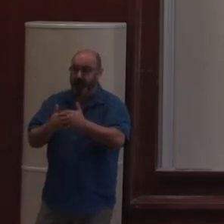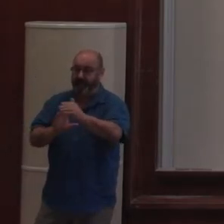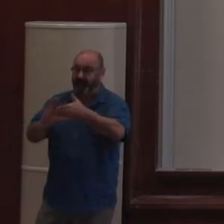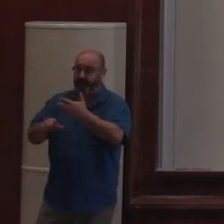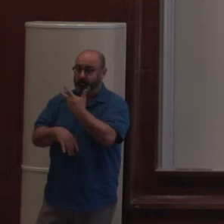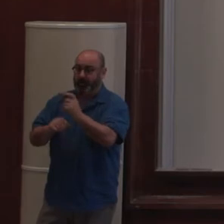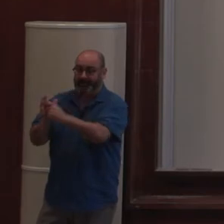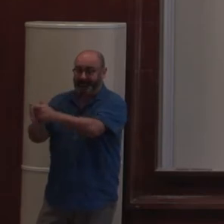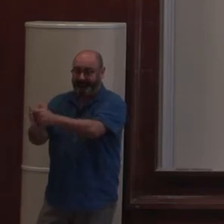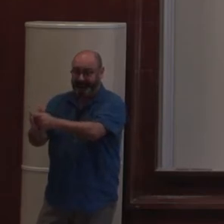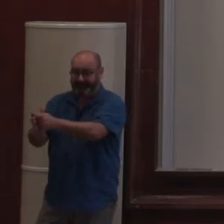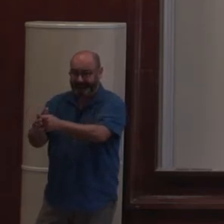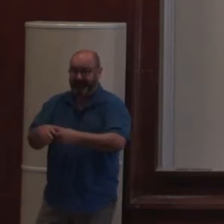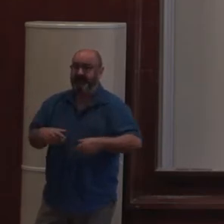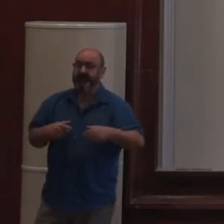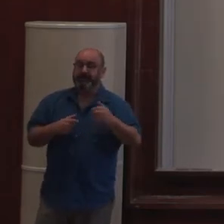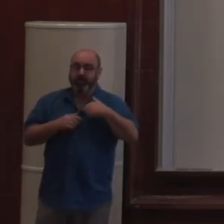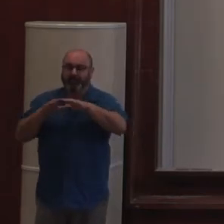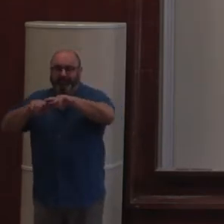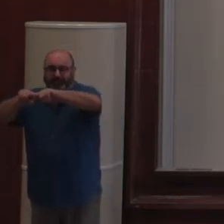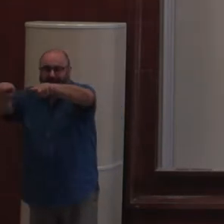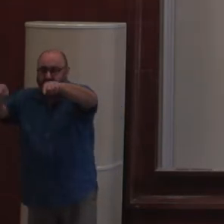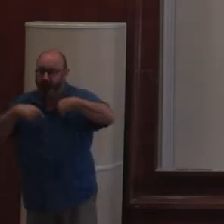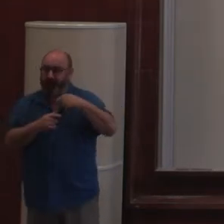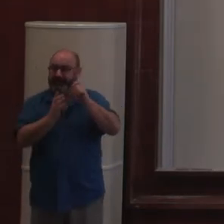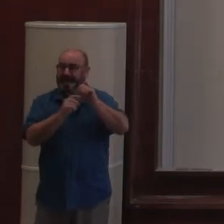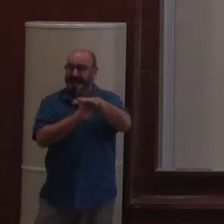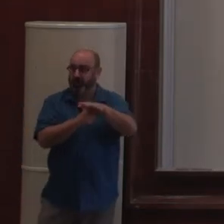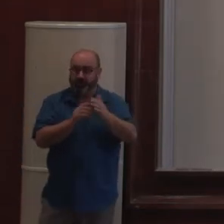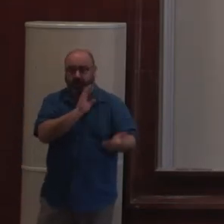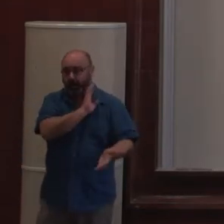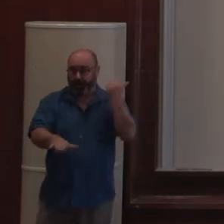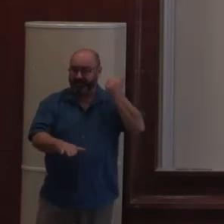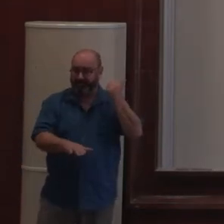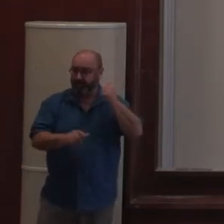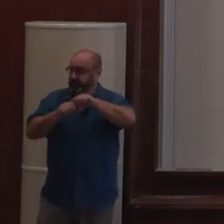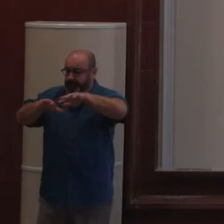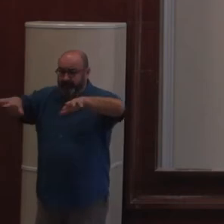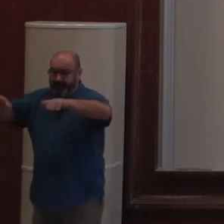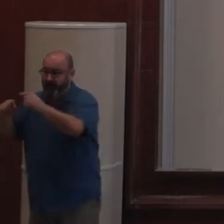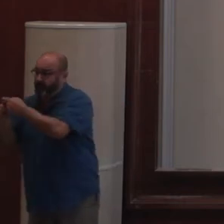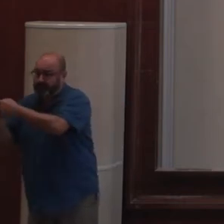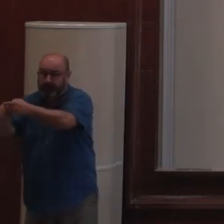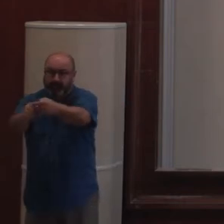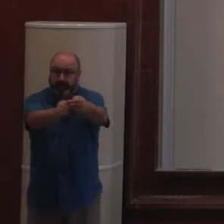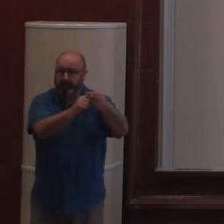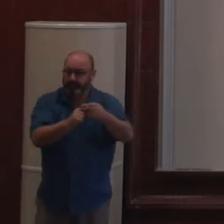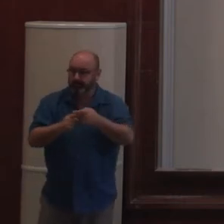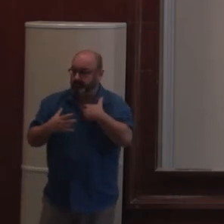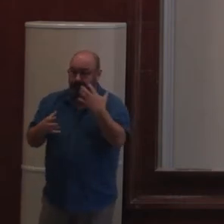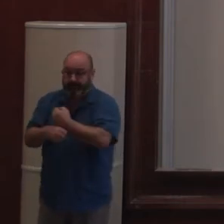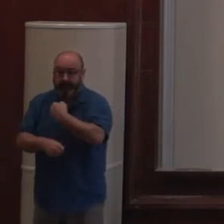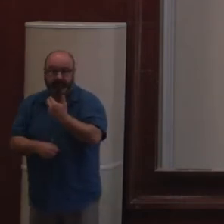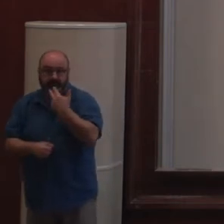que j'affiche, je demande à tous mes visiteurs de faire la même chose et moi, j'arrête de traiter les dates sur mon serveur, j'y gagne quand même. Donc là, il y a un côté technique qui tout à fait pertinent.